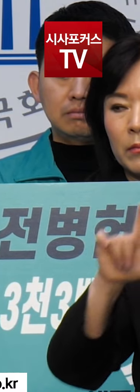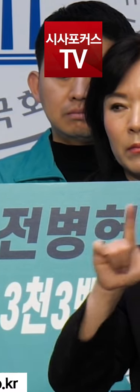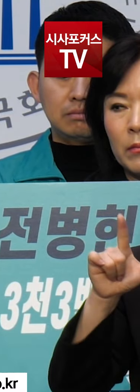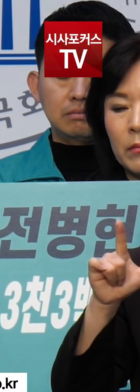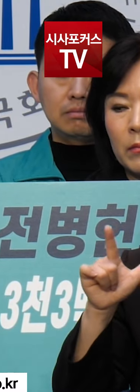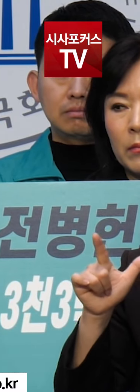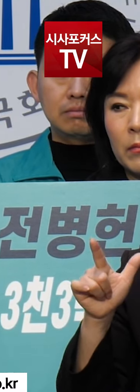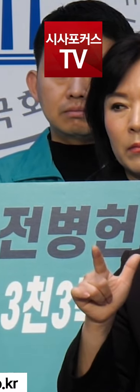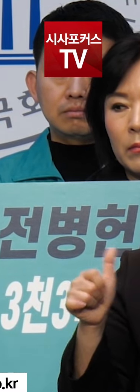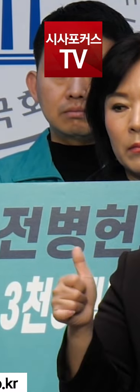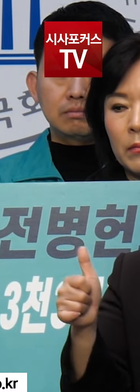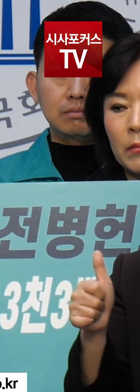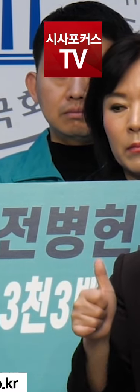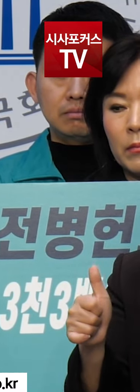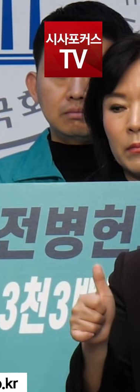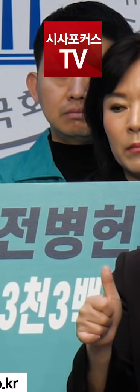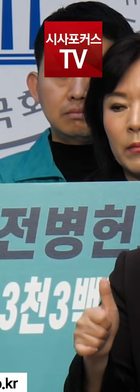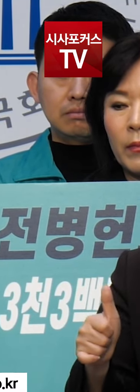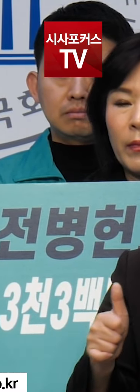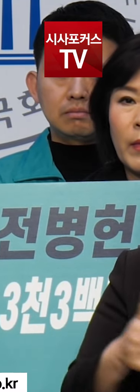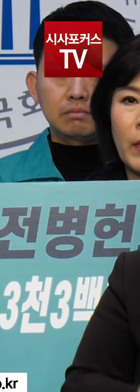정당이 되고 말았습니다.